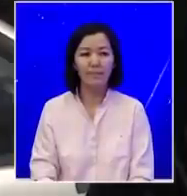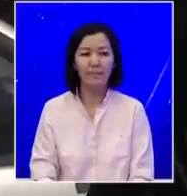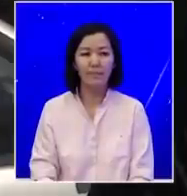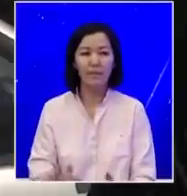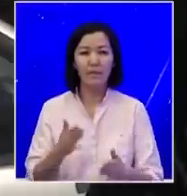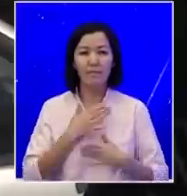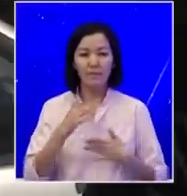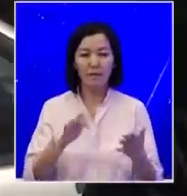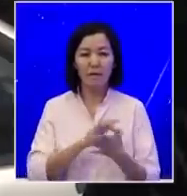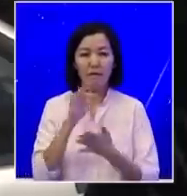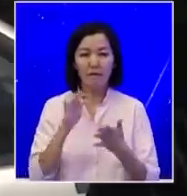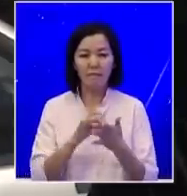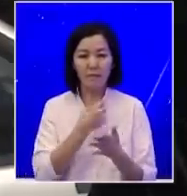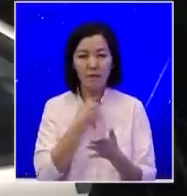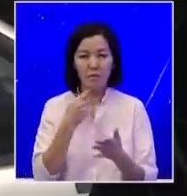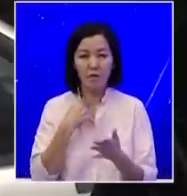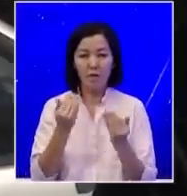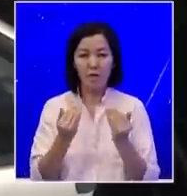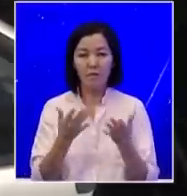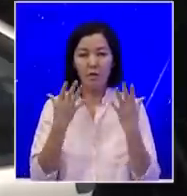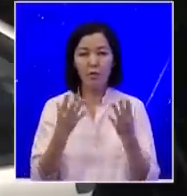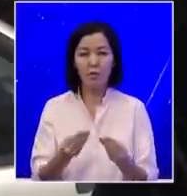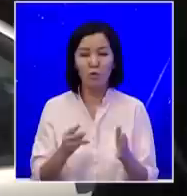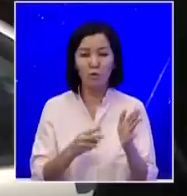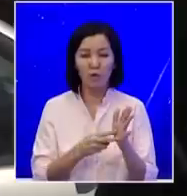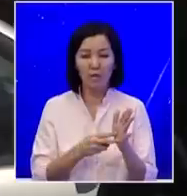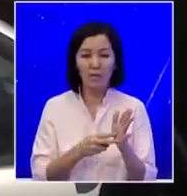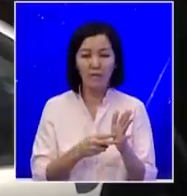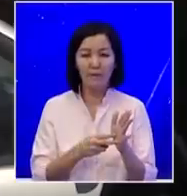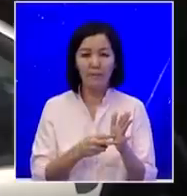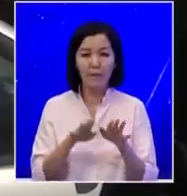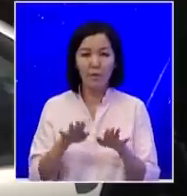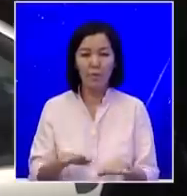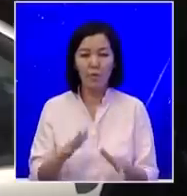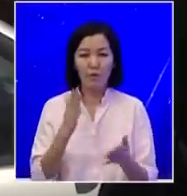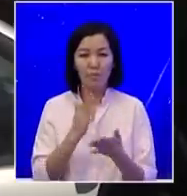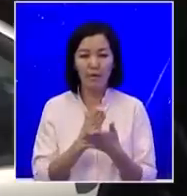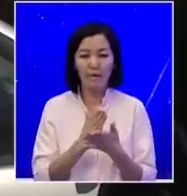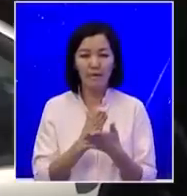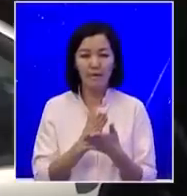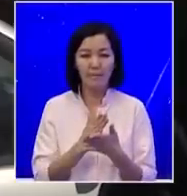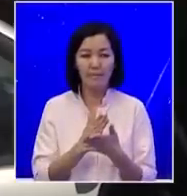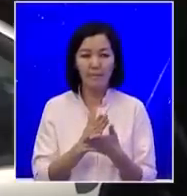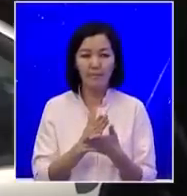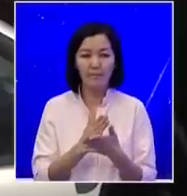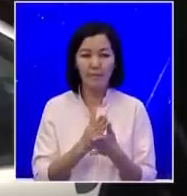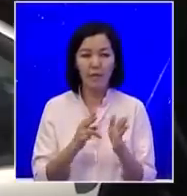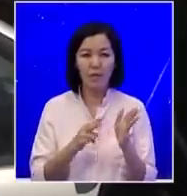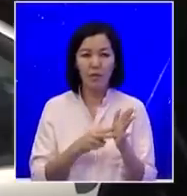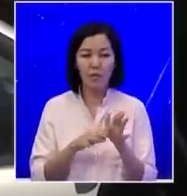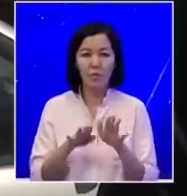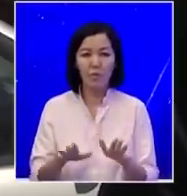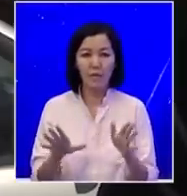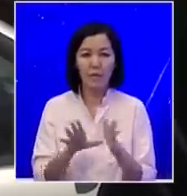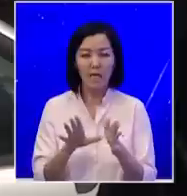Біздің қаламызда қазіргі таңда 7 орын белгіленген. Сол 7 орында